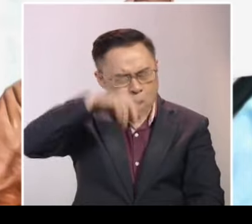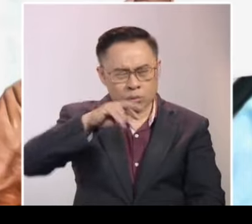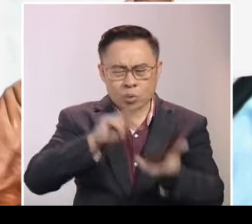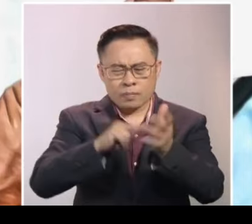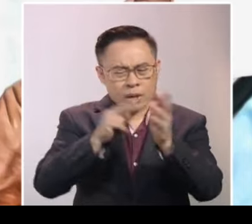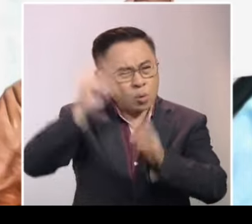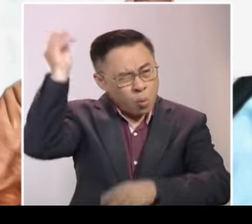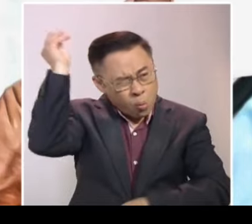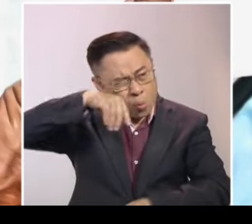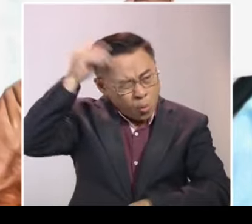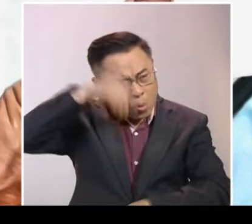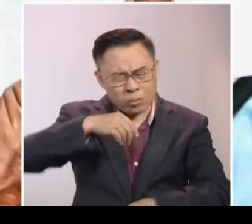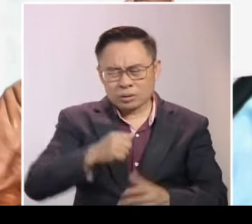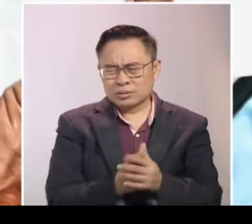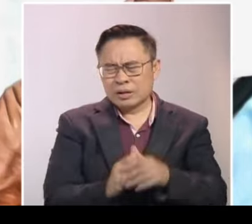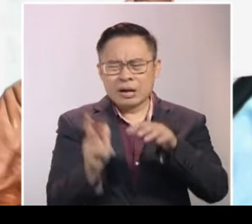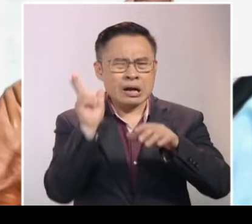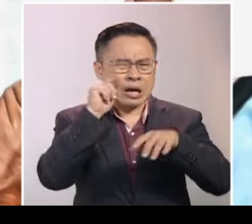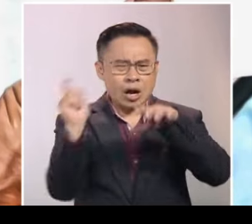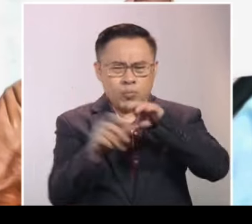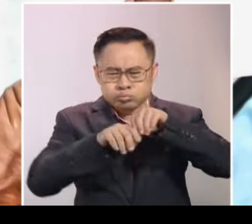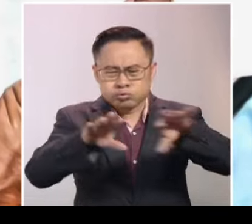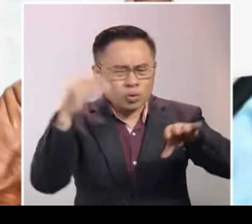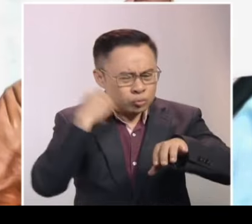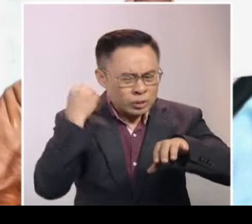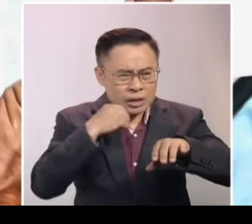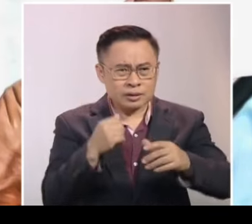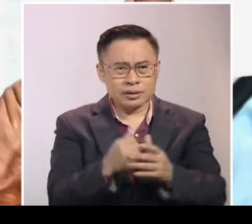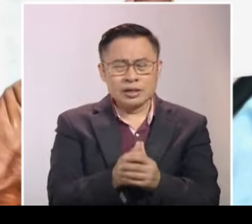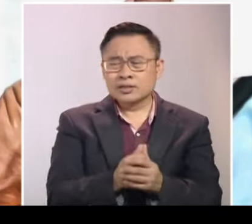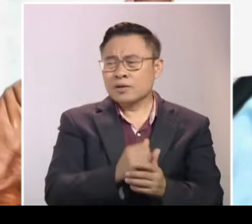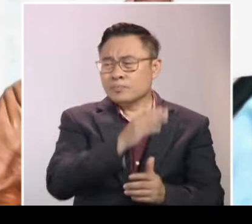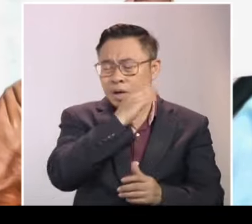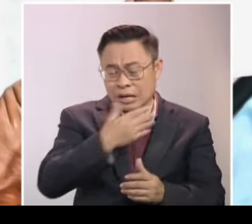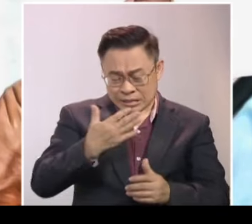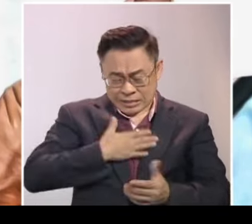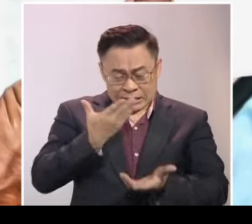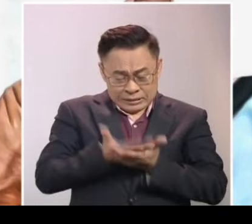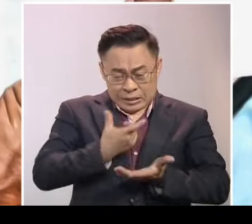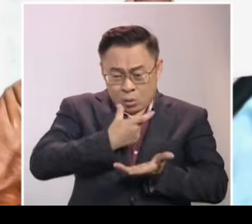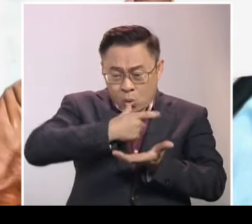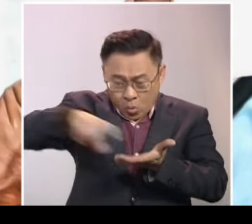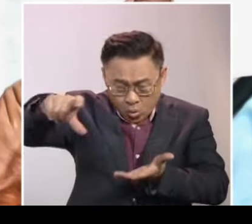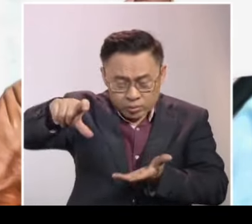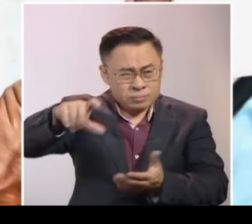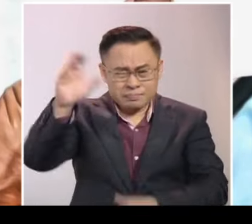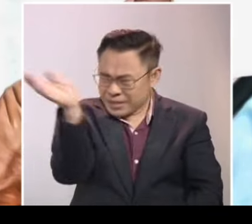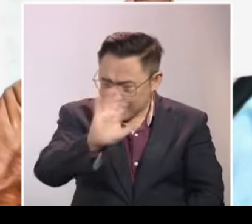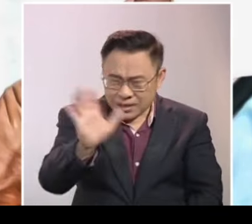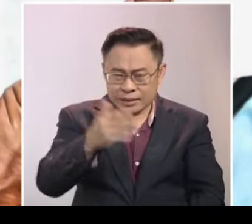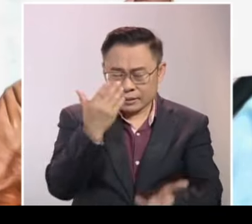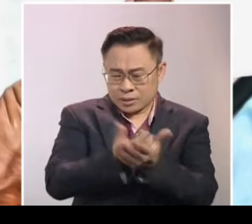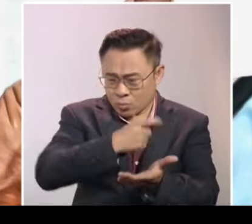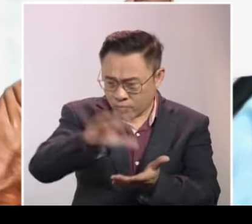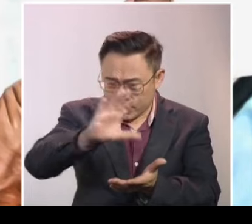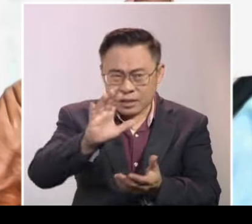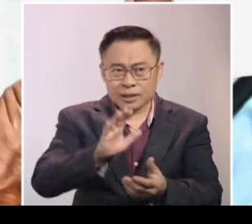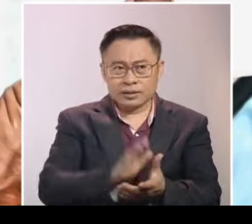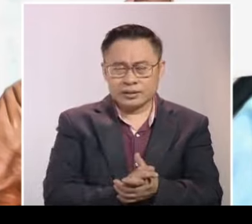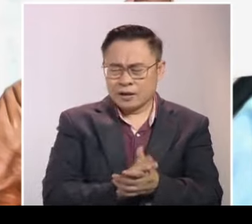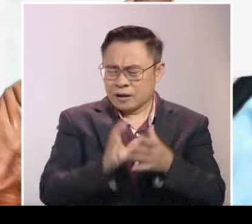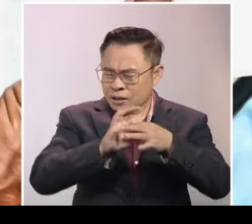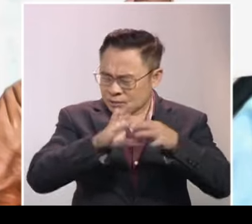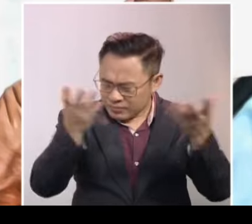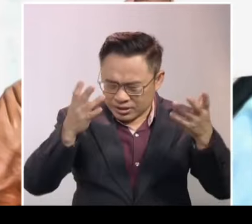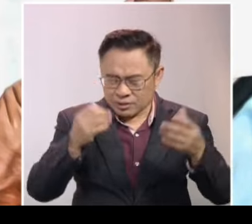แล้วนี่ย้ำกันเลยนะครับรอบที่เท่าไหร่ไม่รู้เราย้ำคือถ้าบอกแบบนี้ให้โอนเงินไปตรวจสอบความบริสุทธิ์เนี่ยอย่าโอนเด็ดขาด